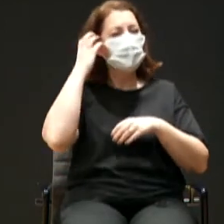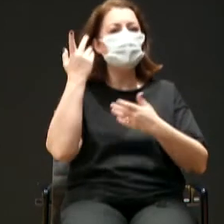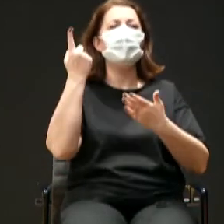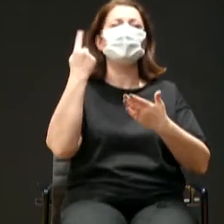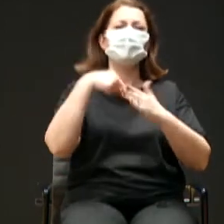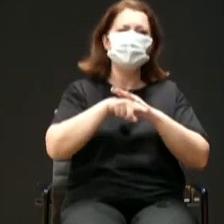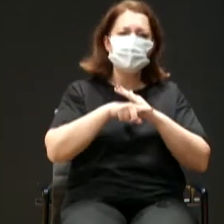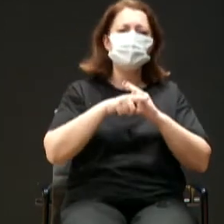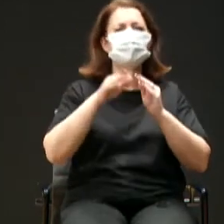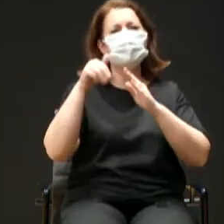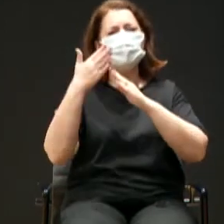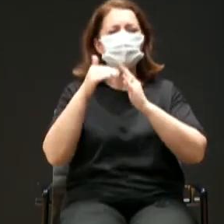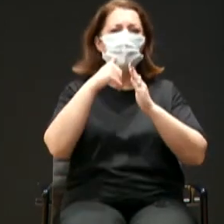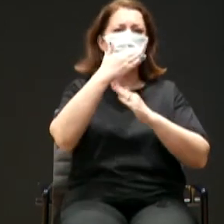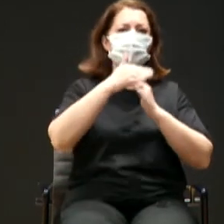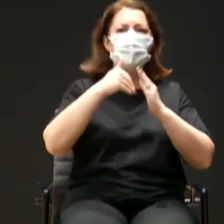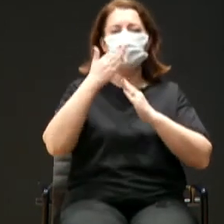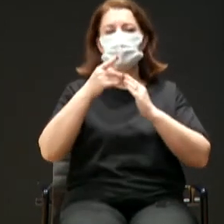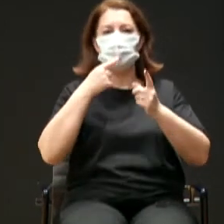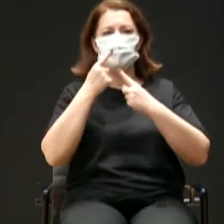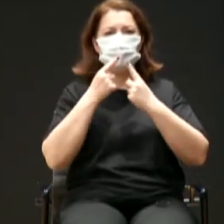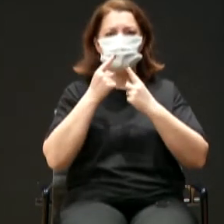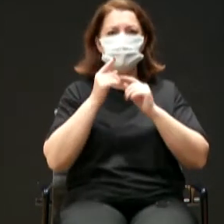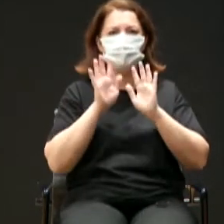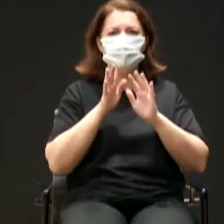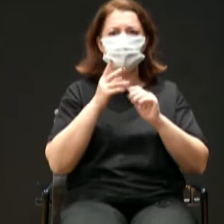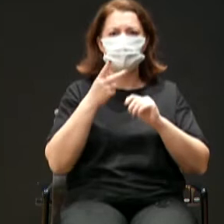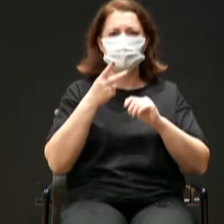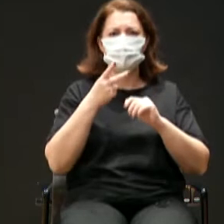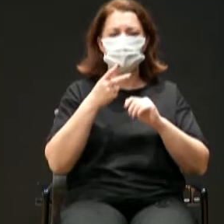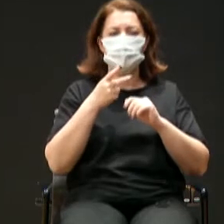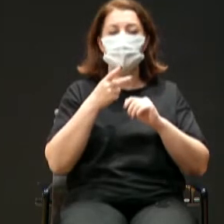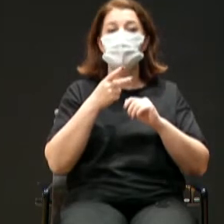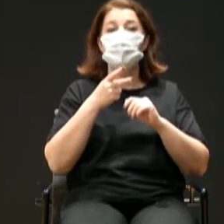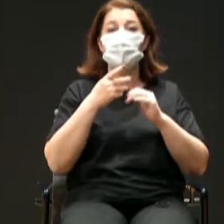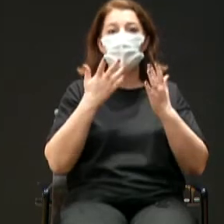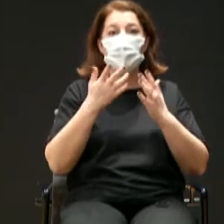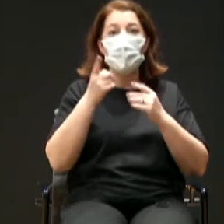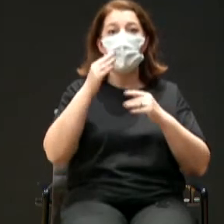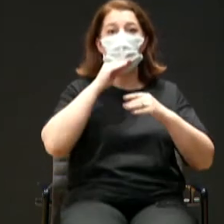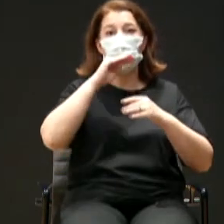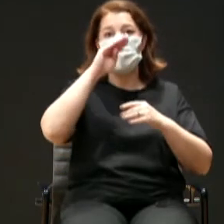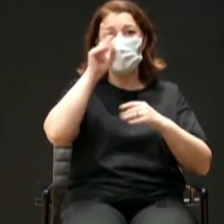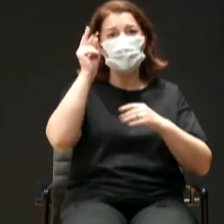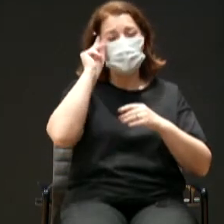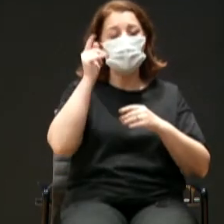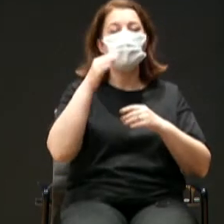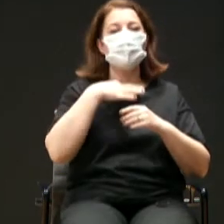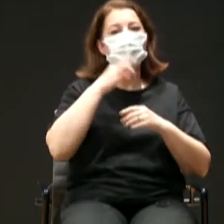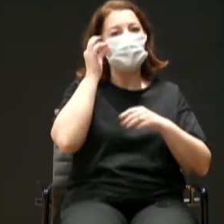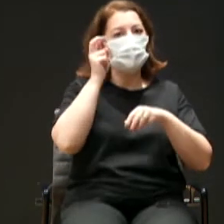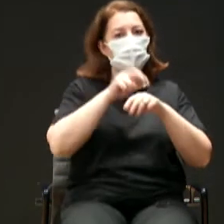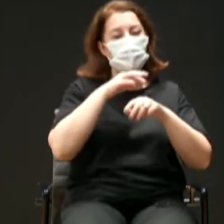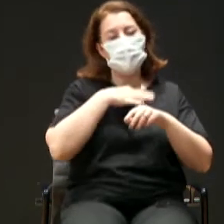tecavüz, başka şeyler. Bir de benimkisinden de uzun sürdü. O ama bayramı unuttu. Allah'tan ki iyi